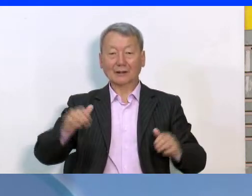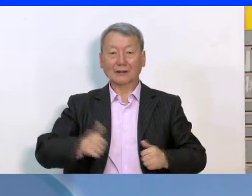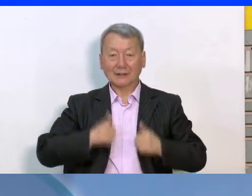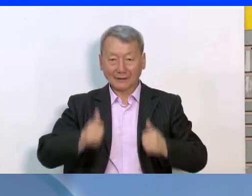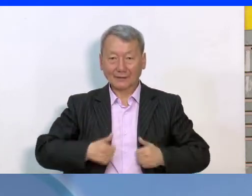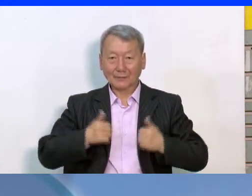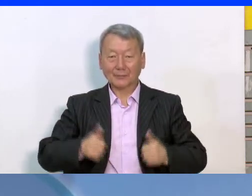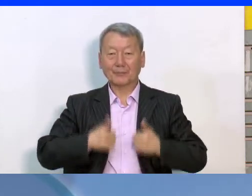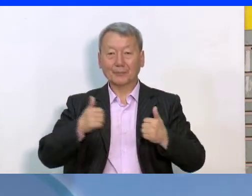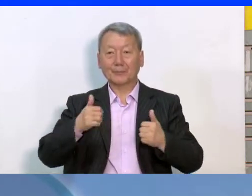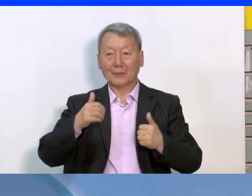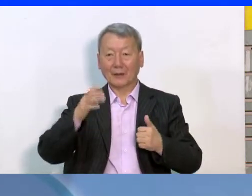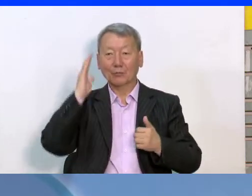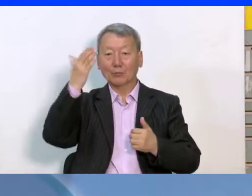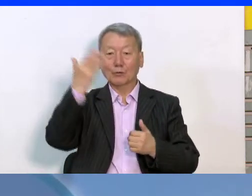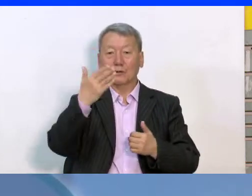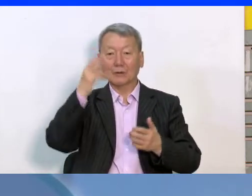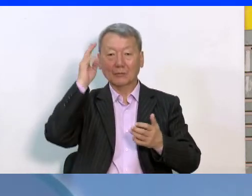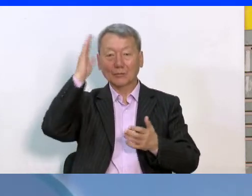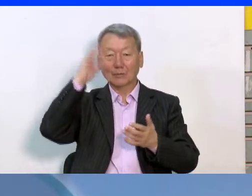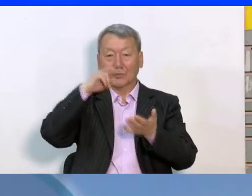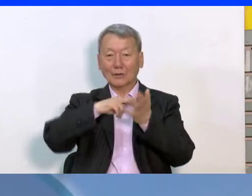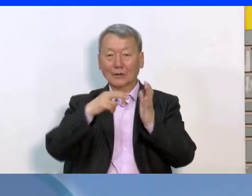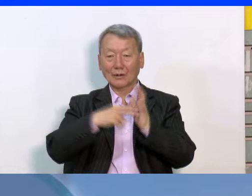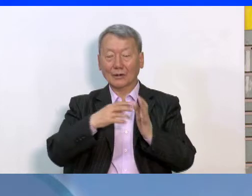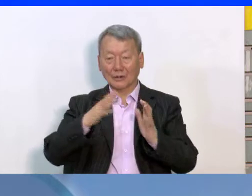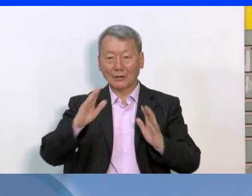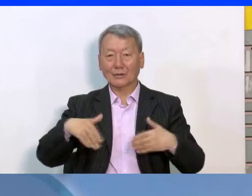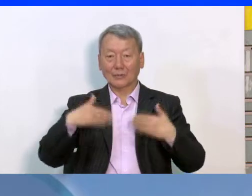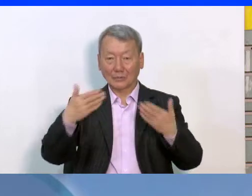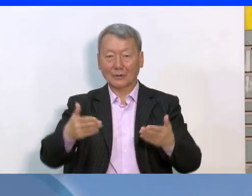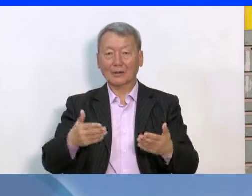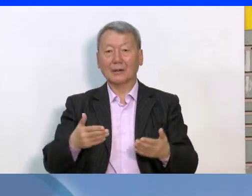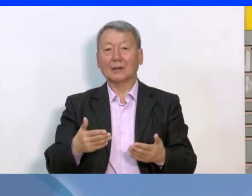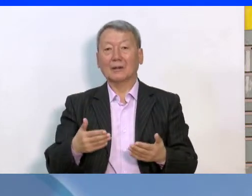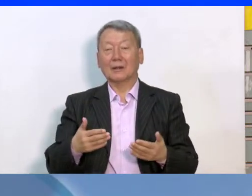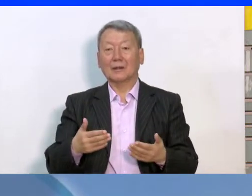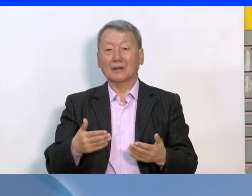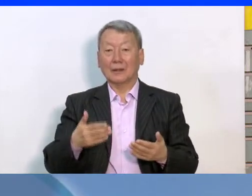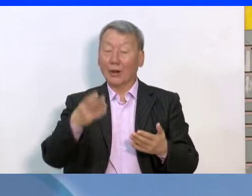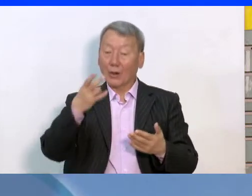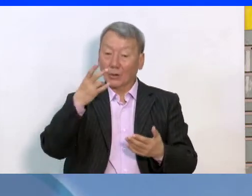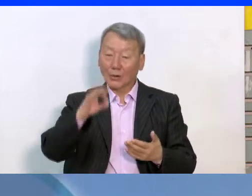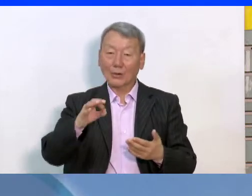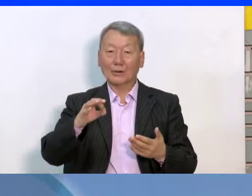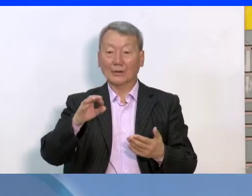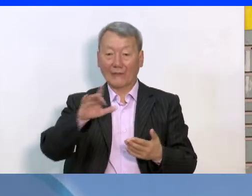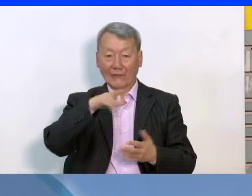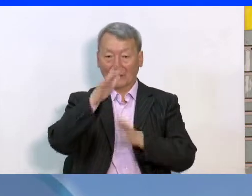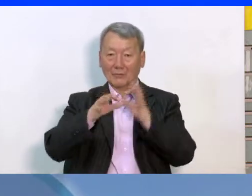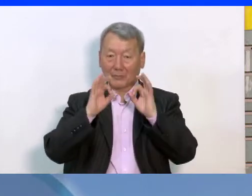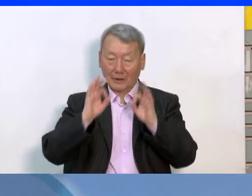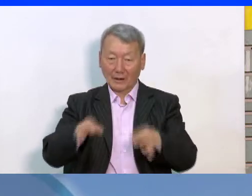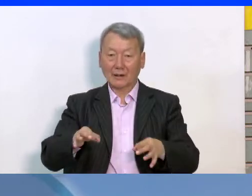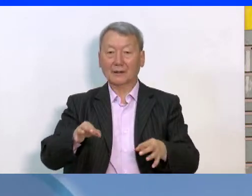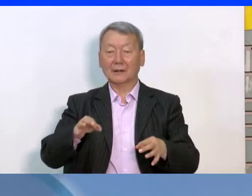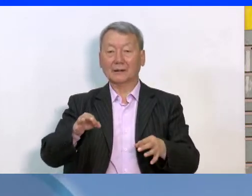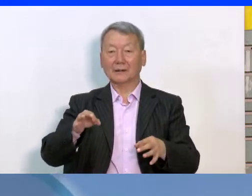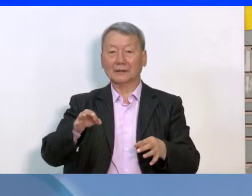баягы келечек болгон мүмкүнчүлүктөрүн ачканга бир шарт түзүлдү десек болот. Бирок туура айтасыз, быйыл